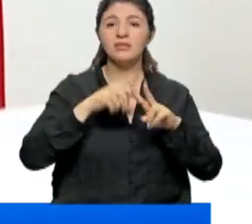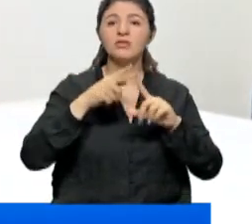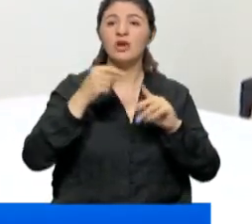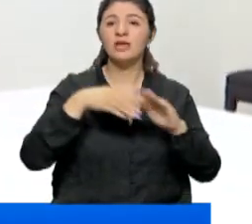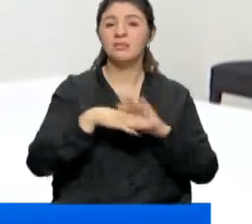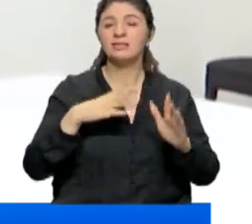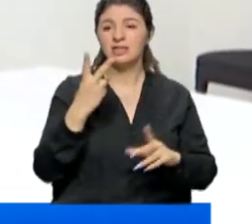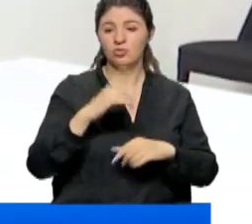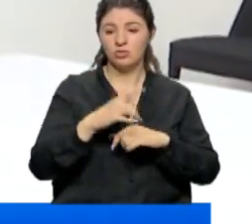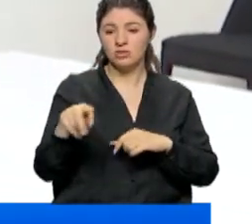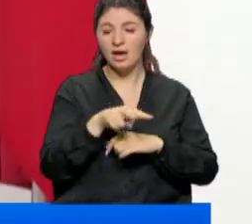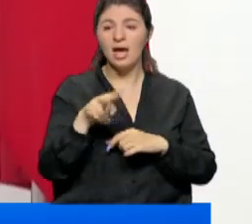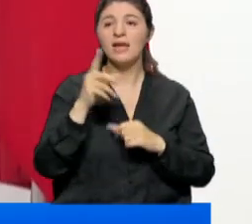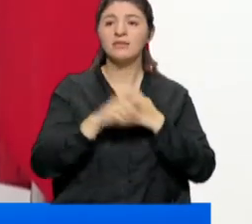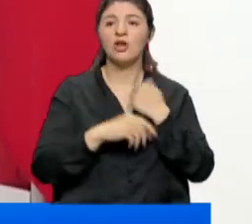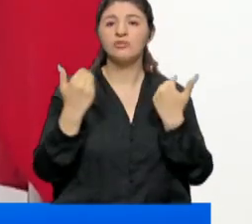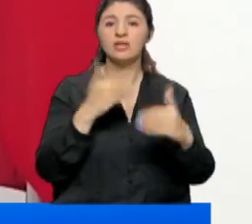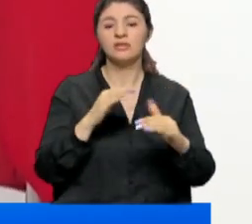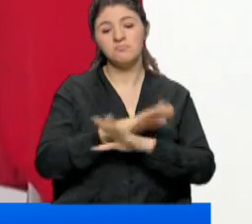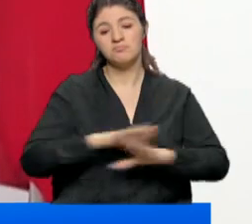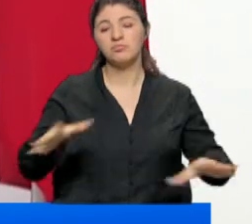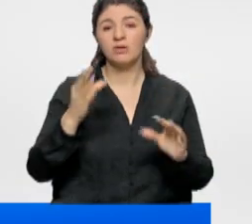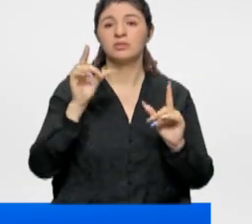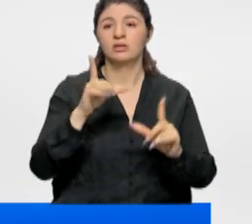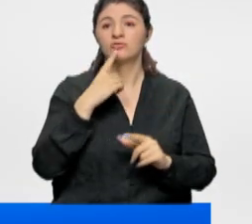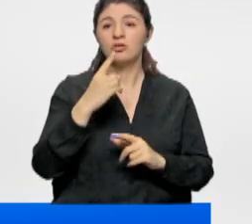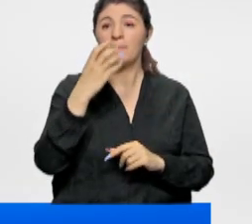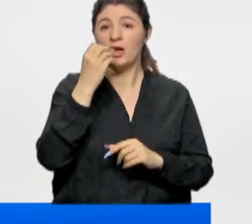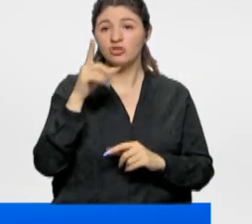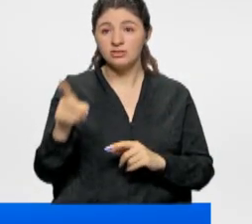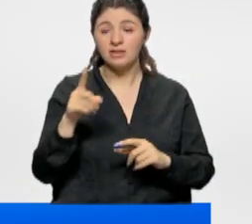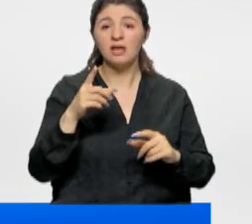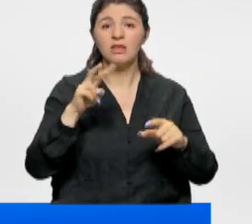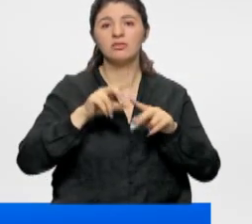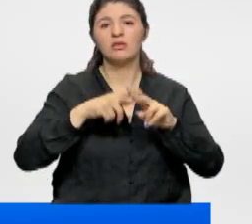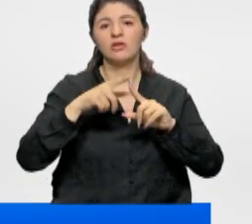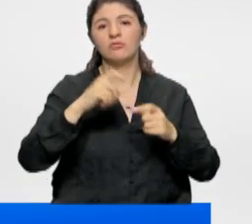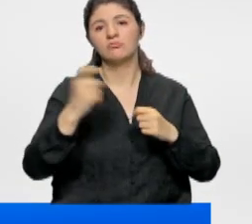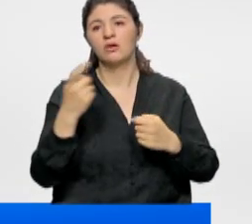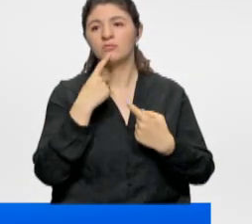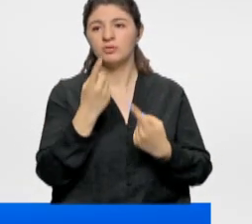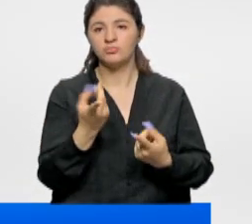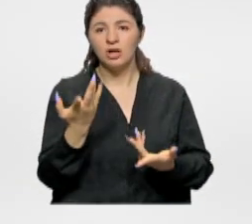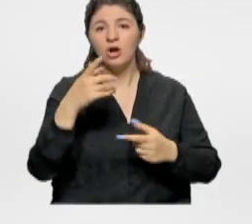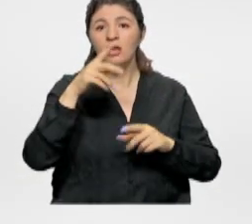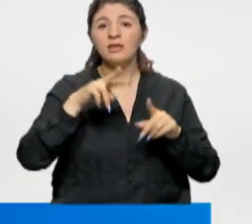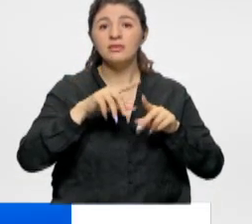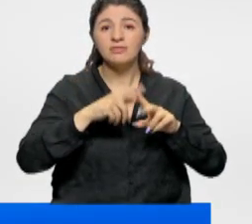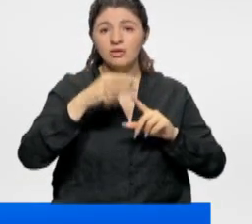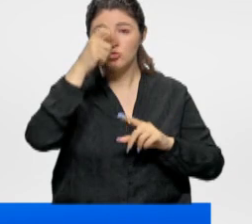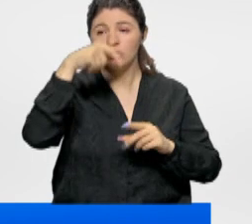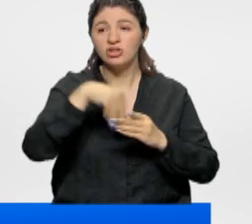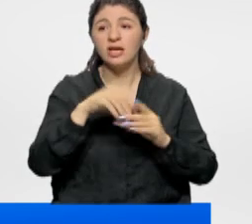NATO'ya girmek isteyen iki ülkenin terörle desteğini kesmesi gerektiğini söyledi Bahçeli'de nato'dan çıkması önermiş Nato Türkiye için